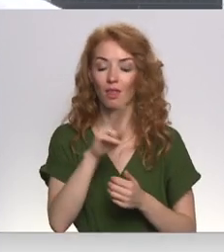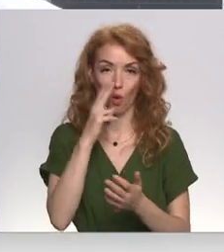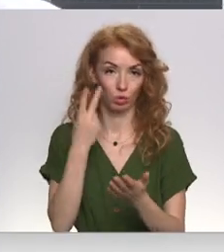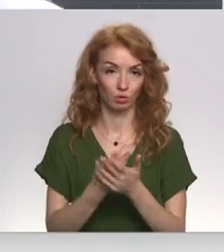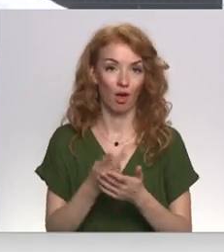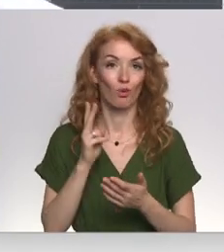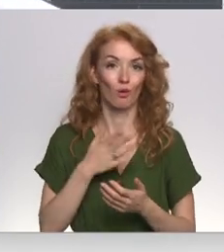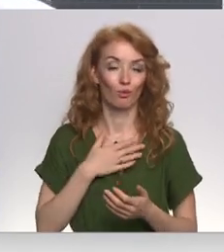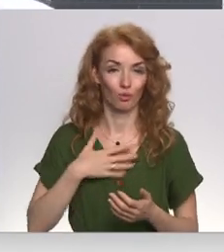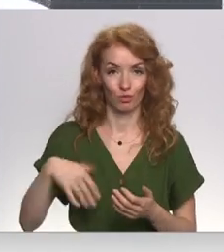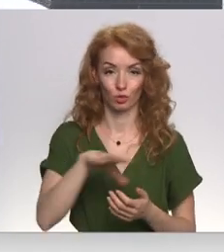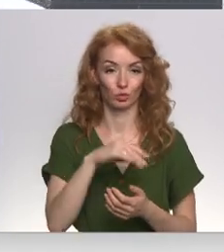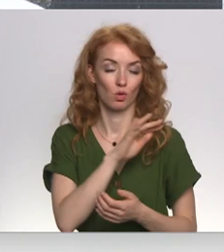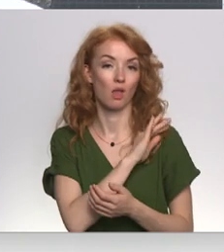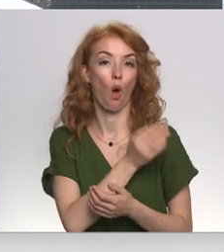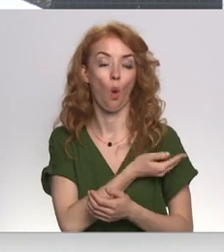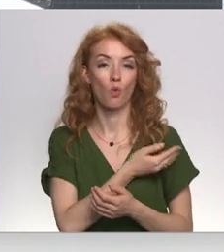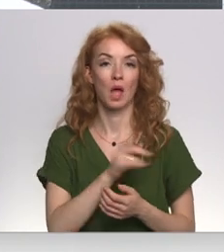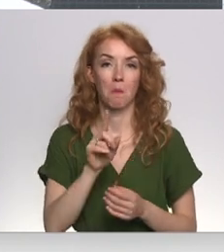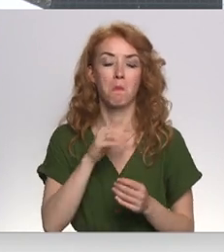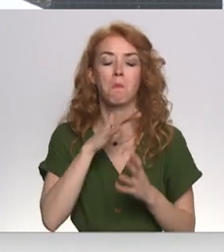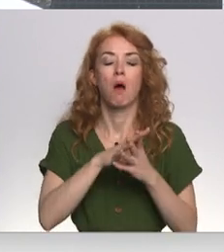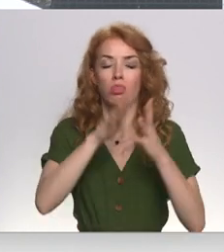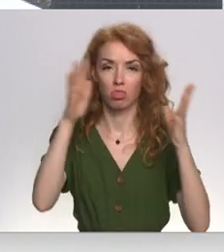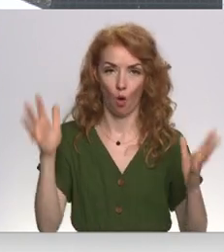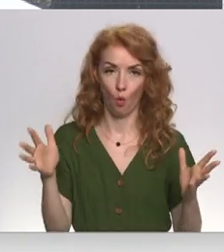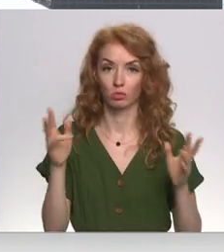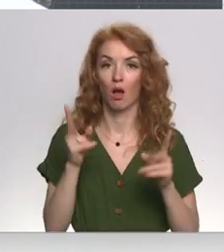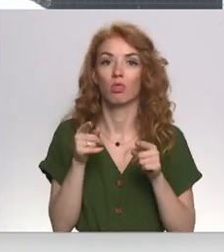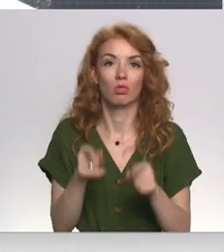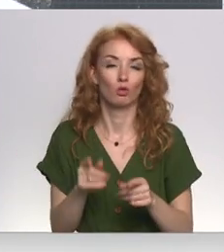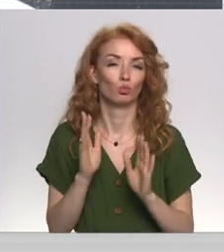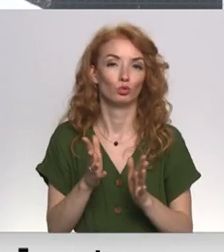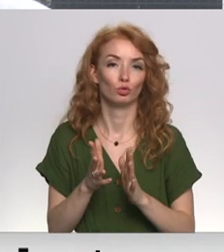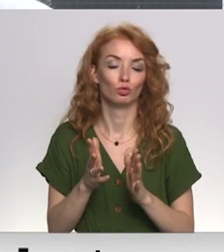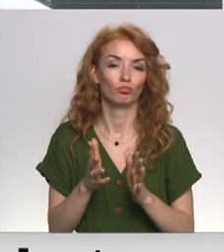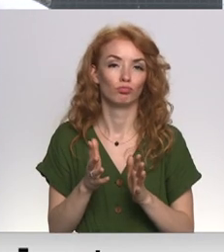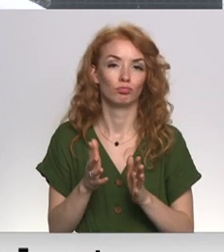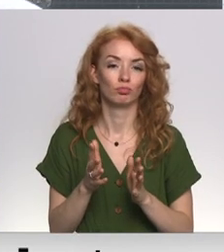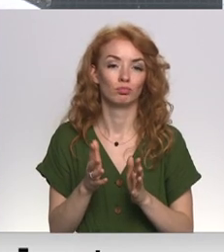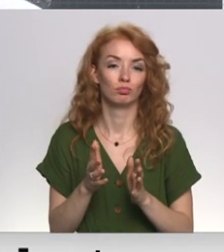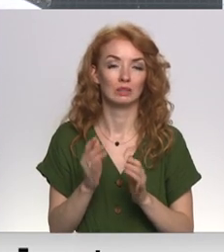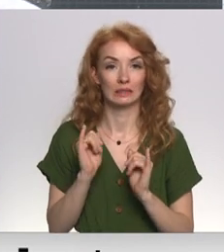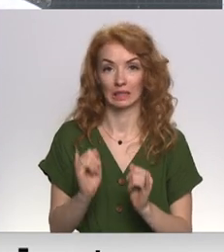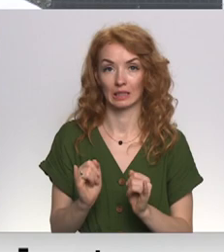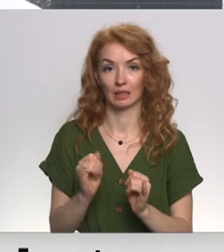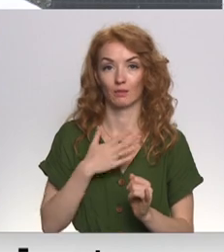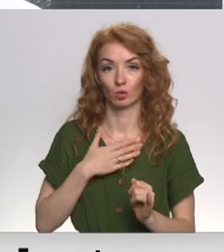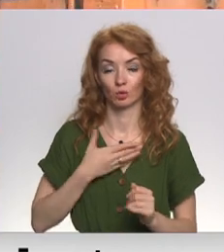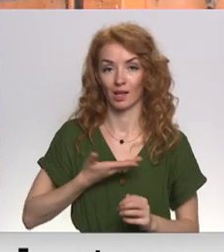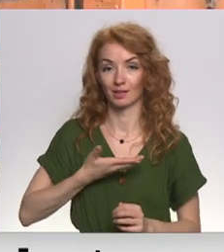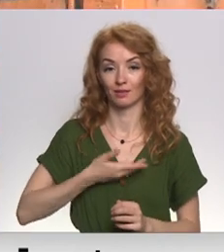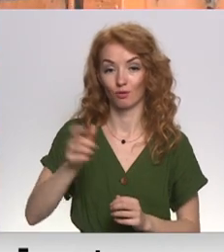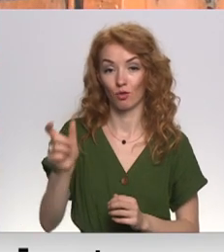neuzskatu, ka mūsu jaudas ir pārvērtētas un ka tas būtu kaut kādā veidā slikti mūsu